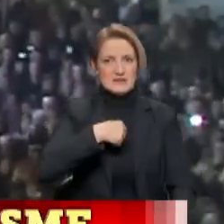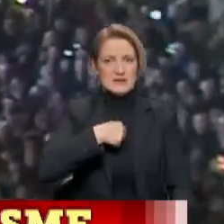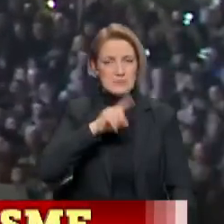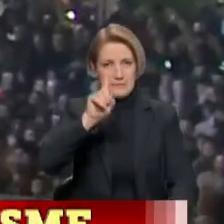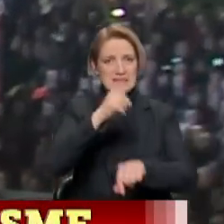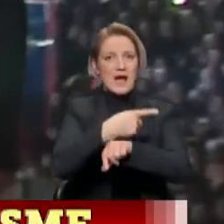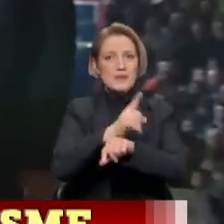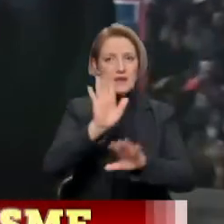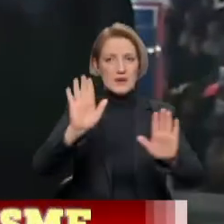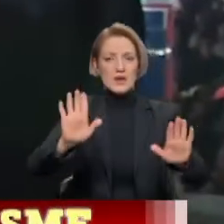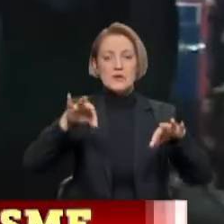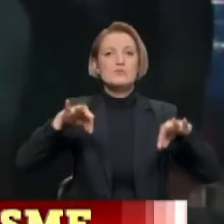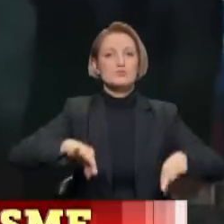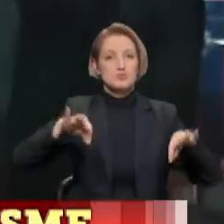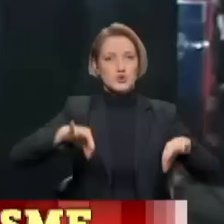Bir saniye.